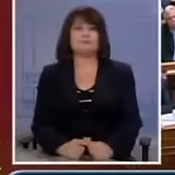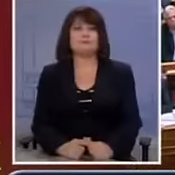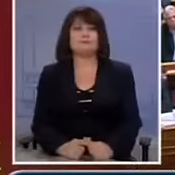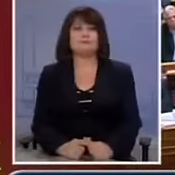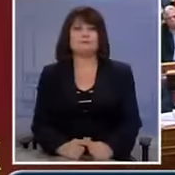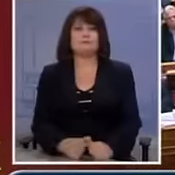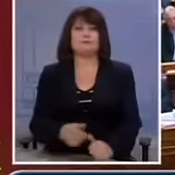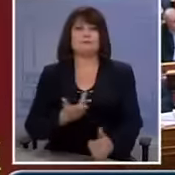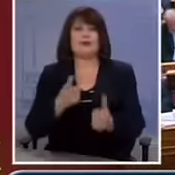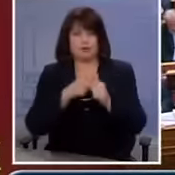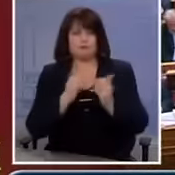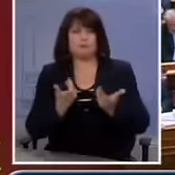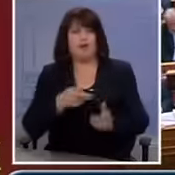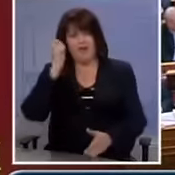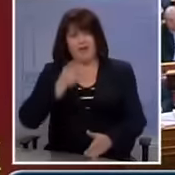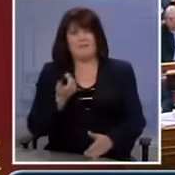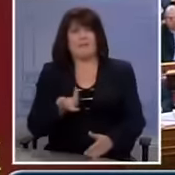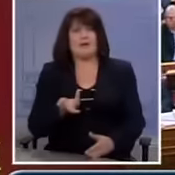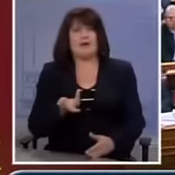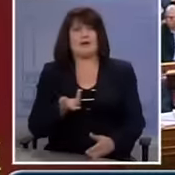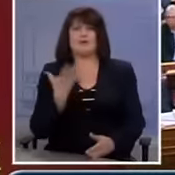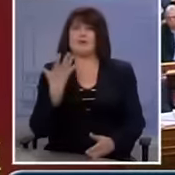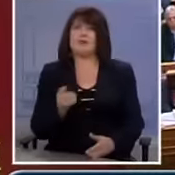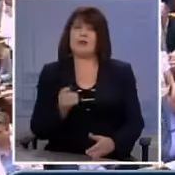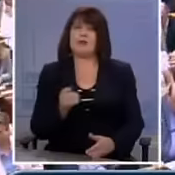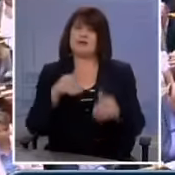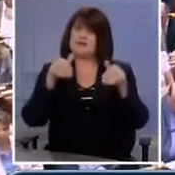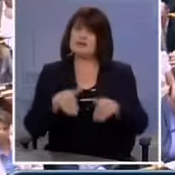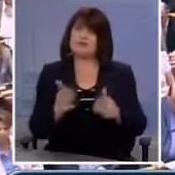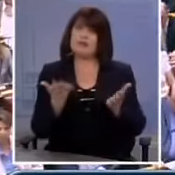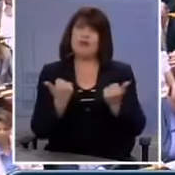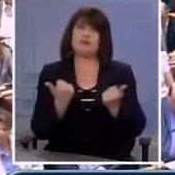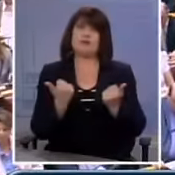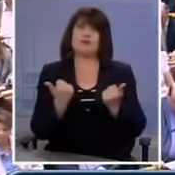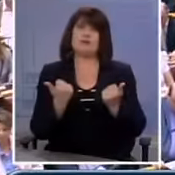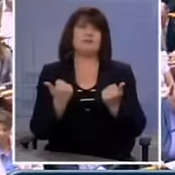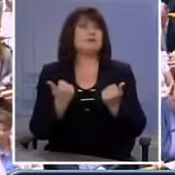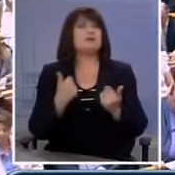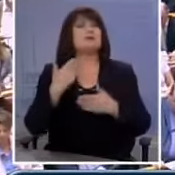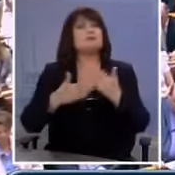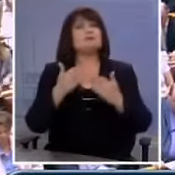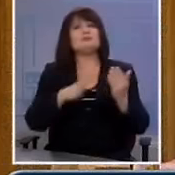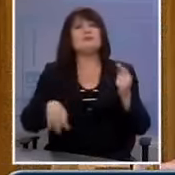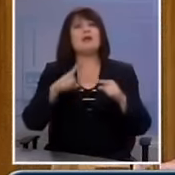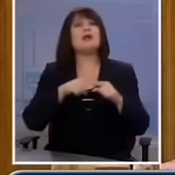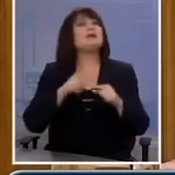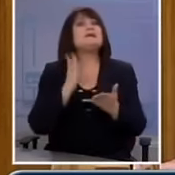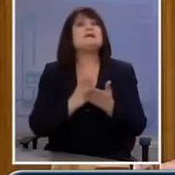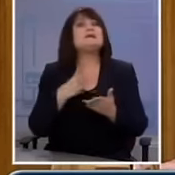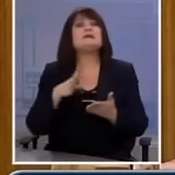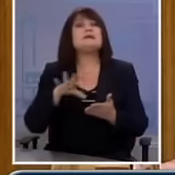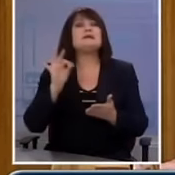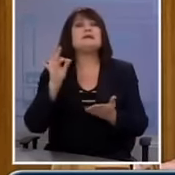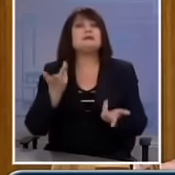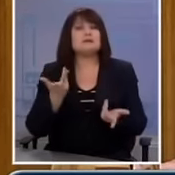είναι αδιανόητο να υπάρχει η πλήρης έλλειψη σεβασμού στις διαδοχικές λαϊκές επιλογές και